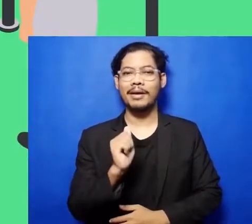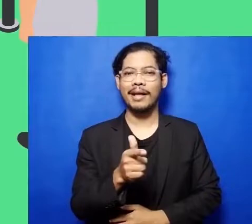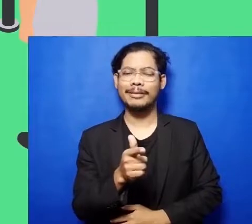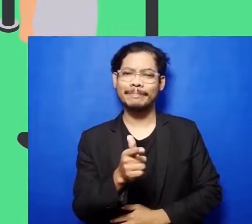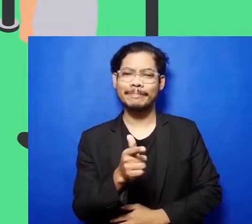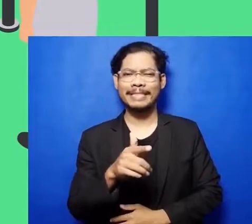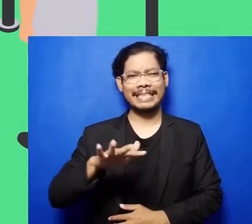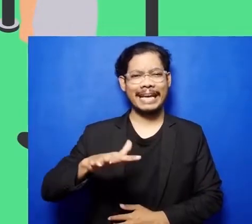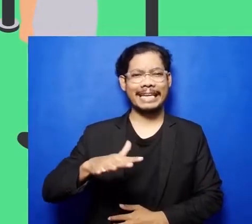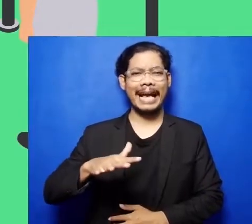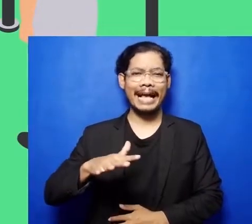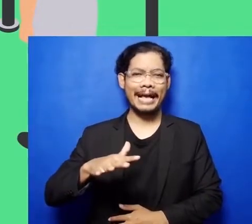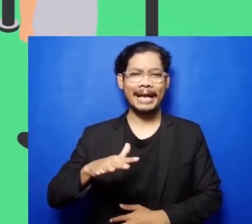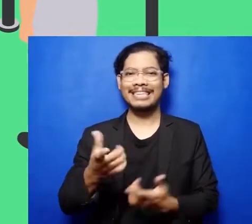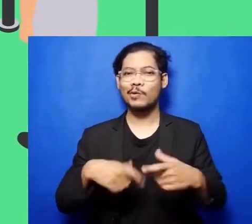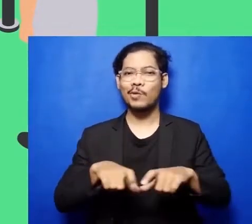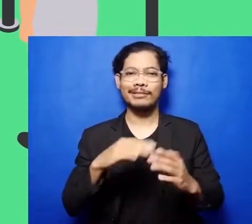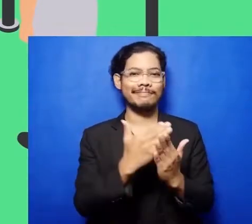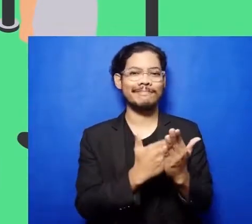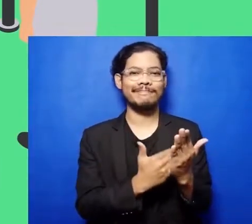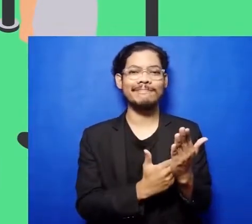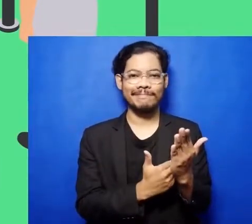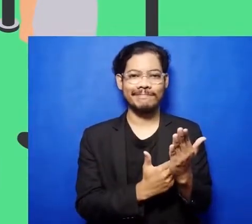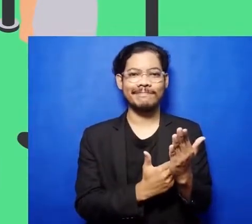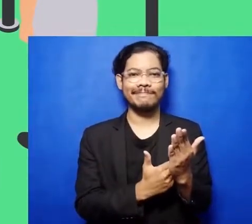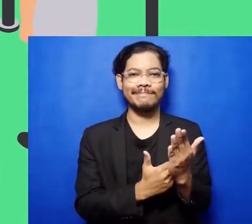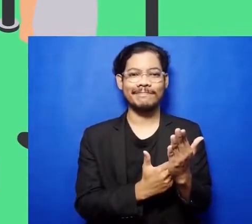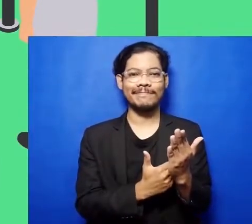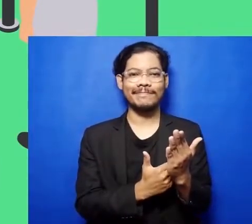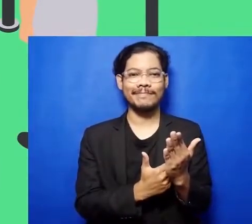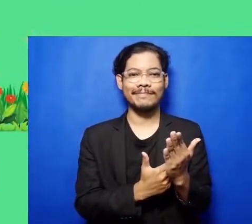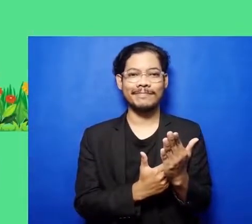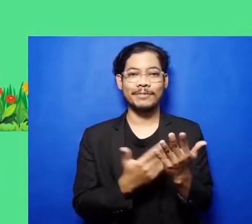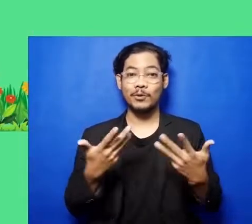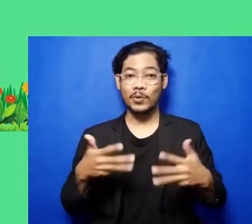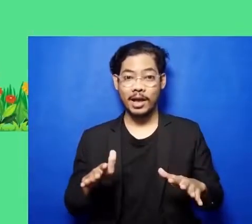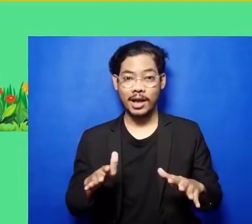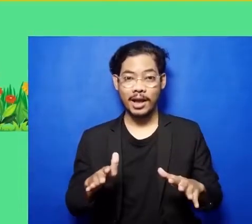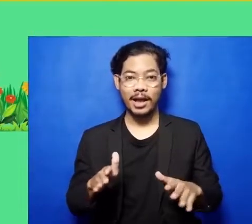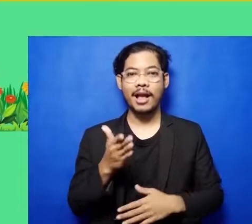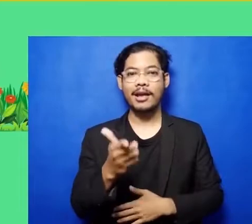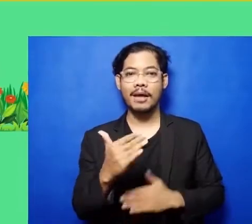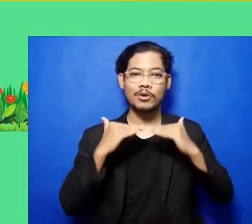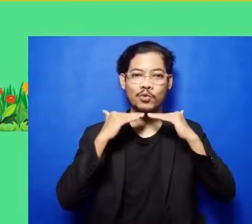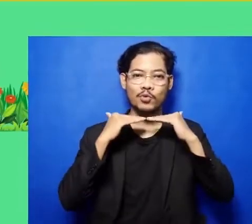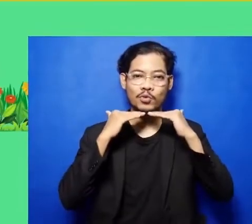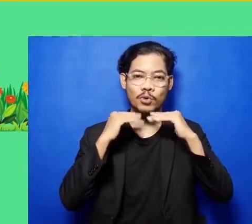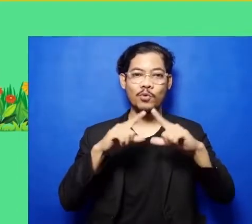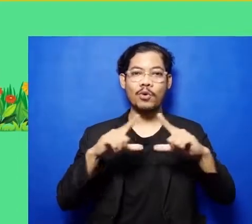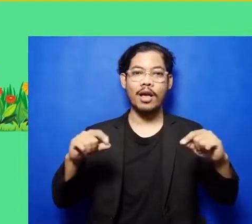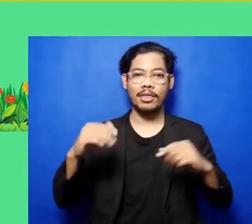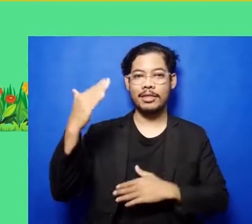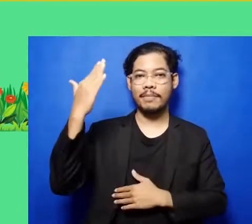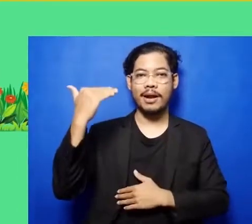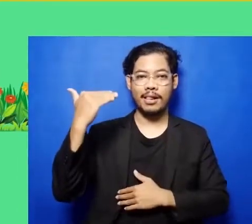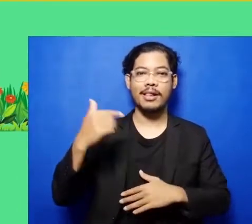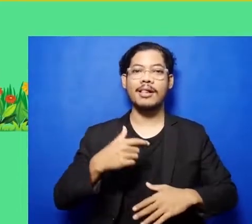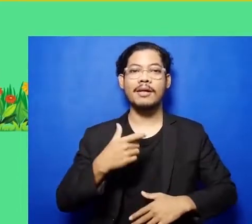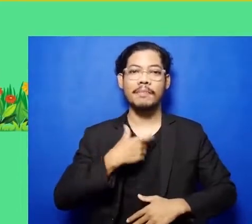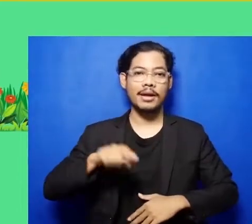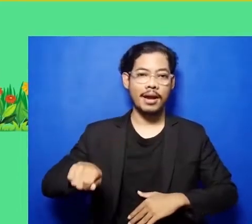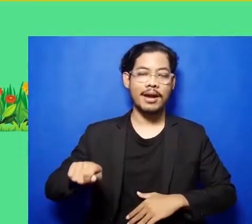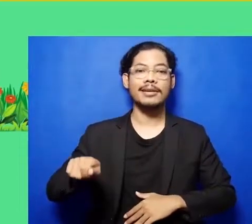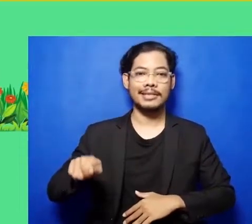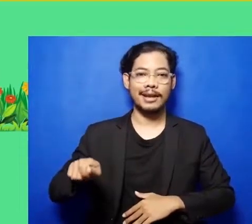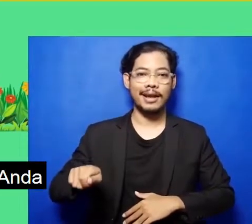Satrosepon, pancenengan majer pancer biaya perkara menurut peraturan seberlaku, salastare genika, pancenengan cukup ngantos